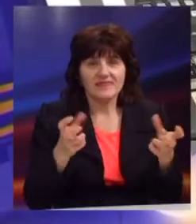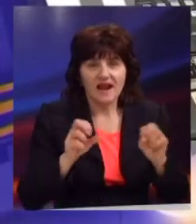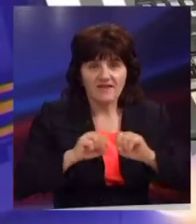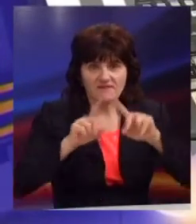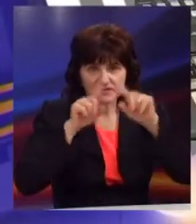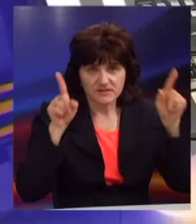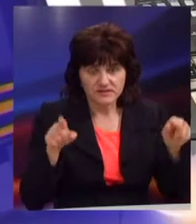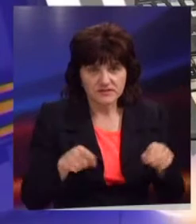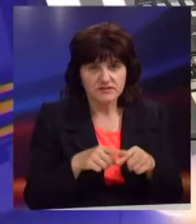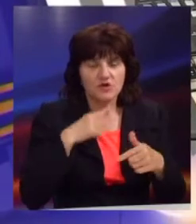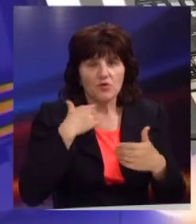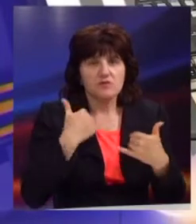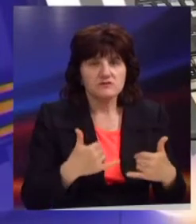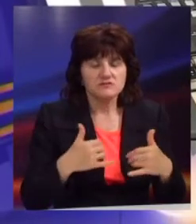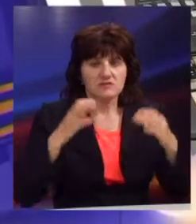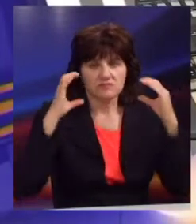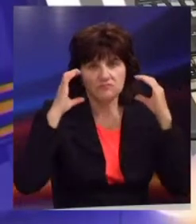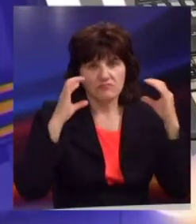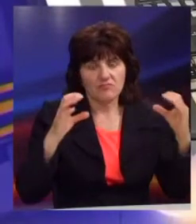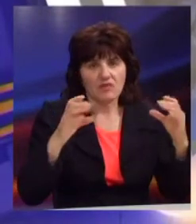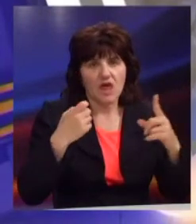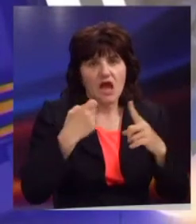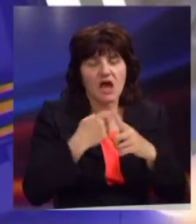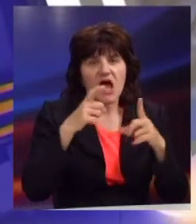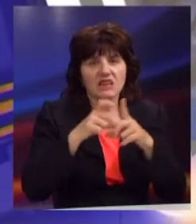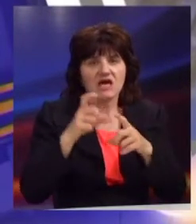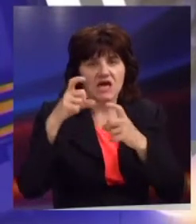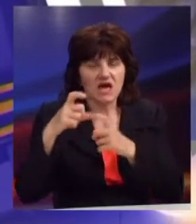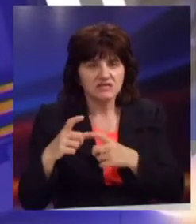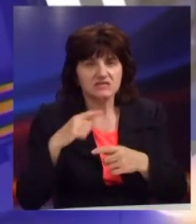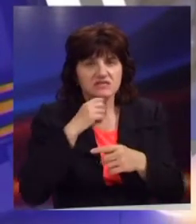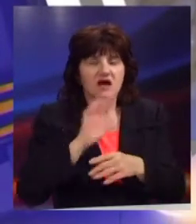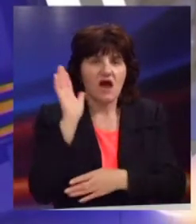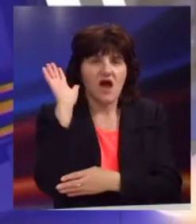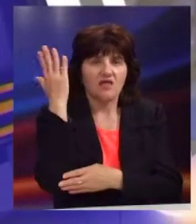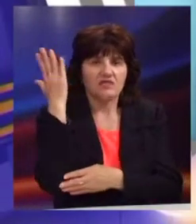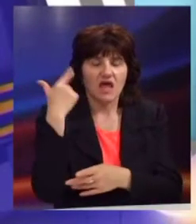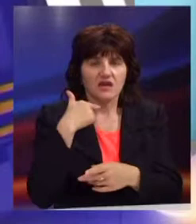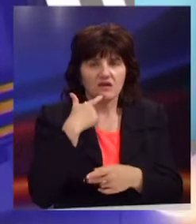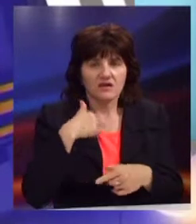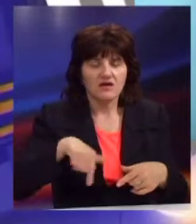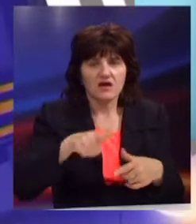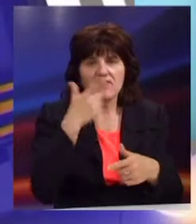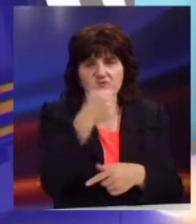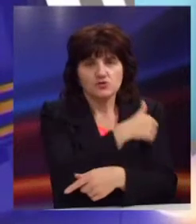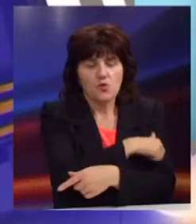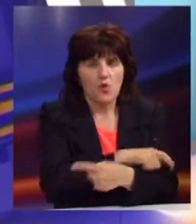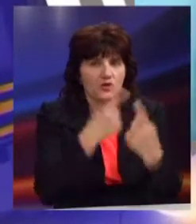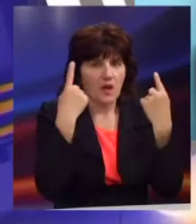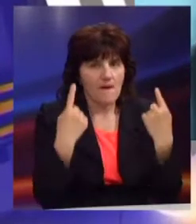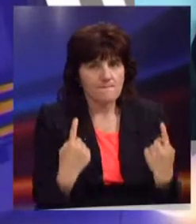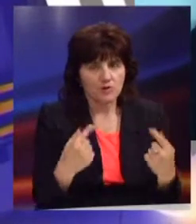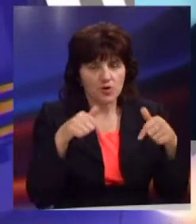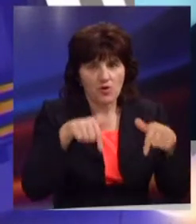danas emituje svoj program preko sistema optičkog kabla KDS-a i antenskog sistema. Pobudom 20 godina